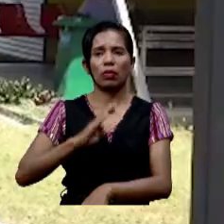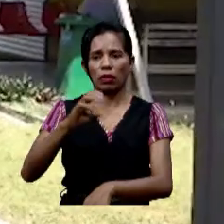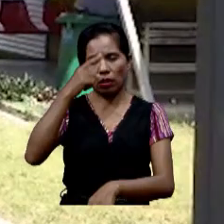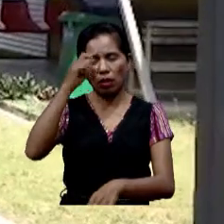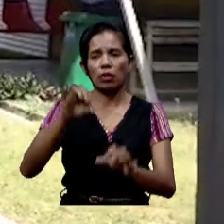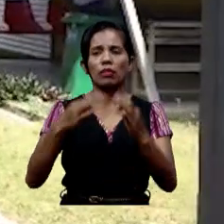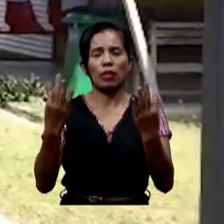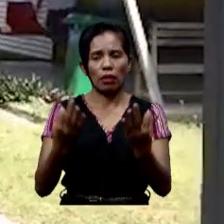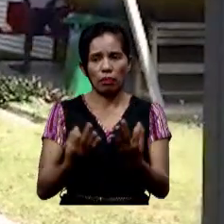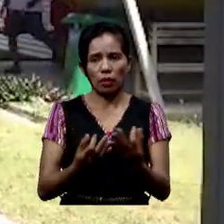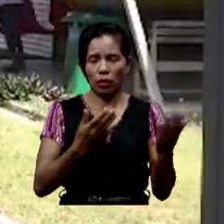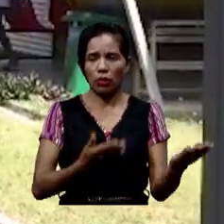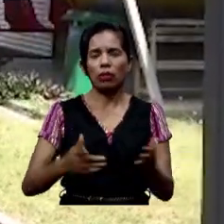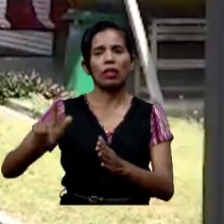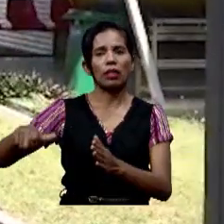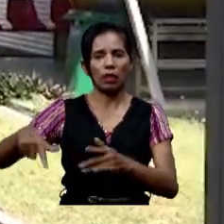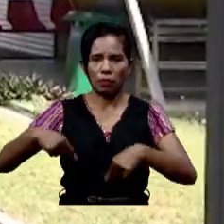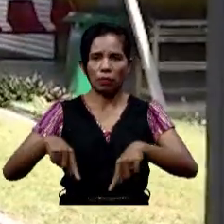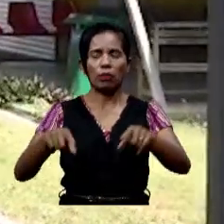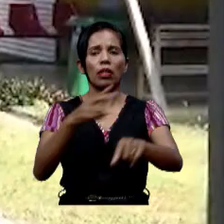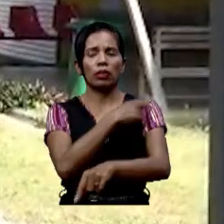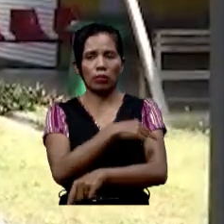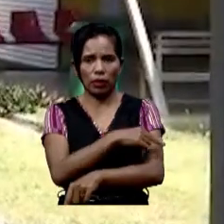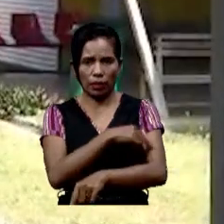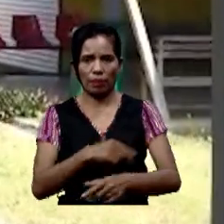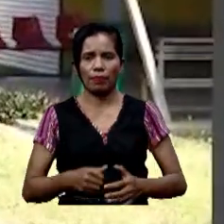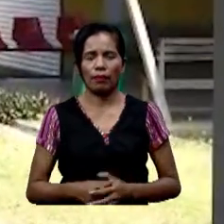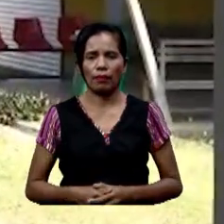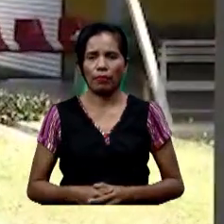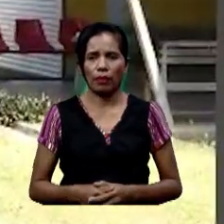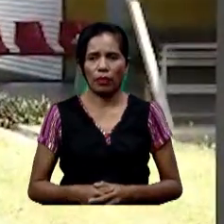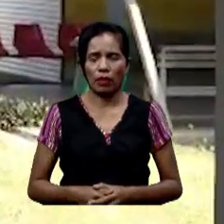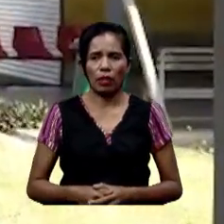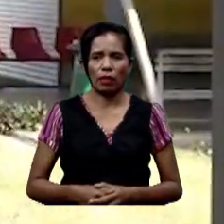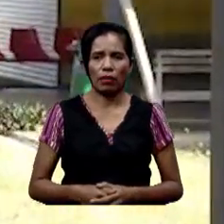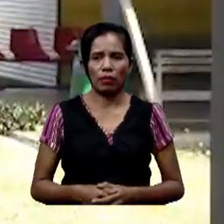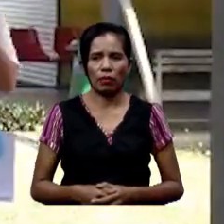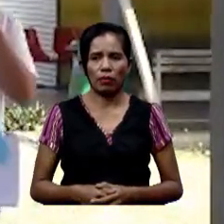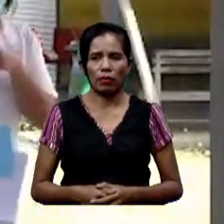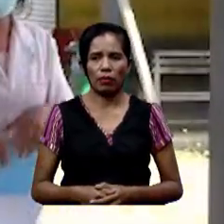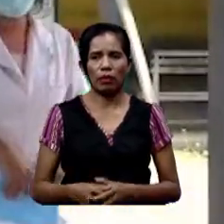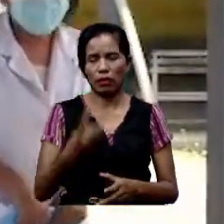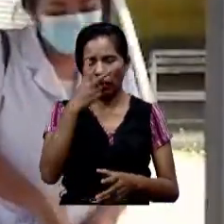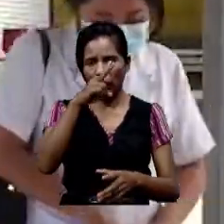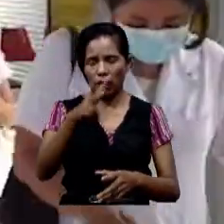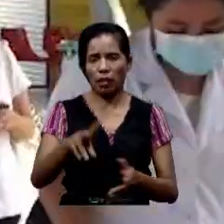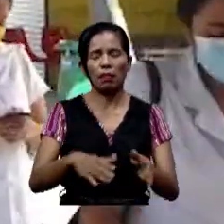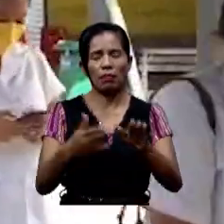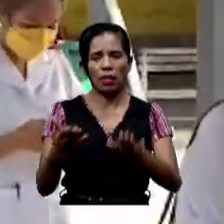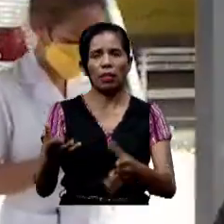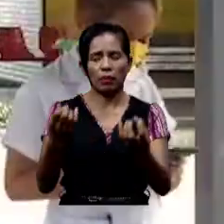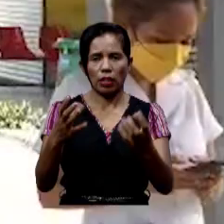familia paciente lo ritardi ba hospital. Tida nebe ma ka ko kontidari makasliu durante Fulan